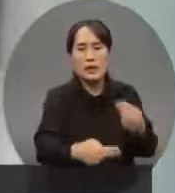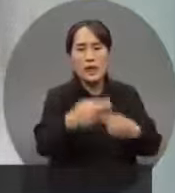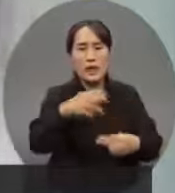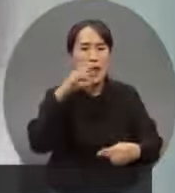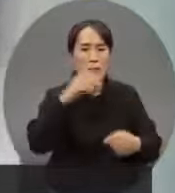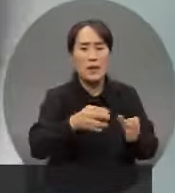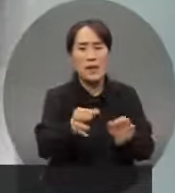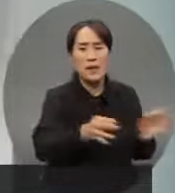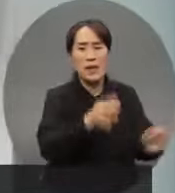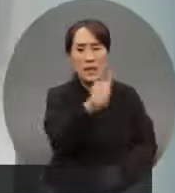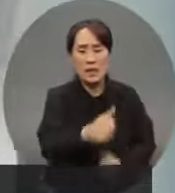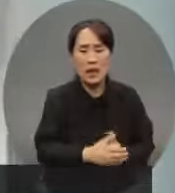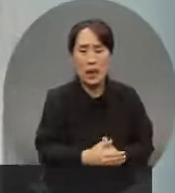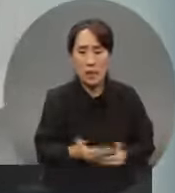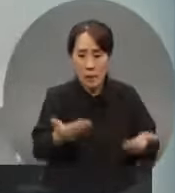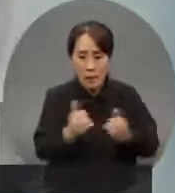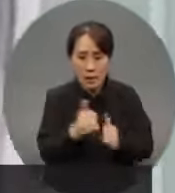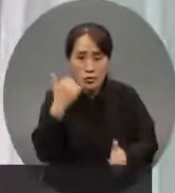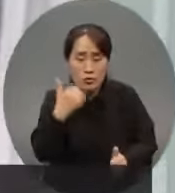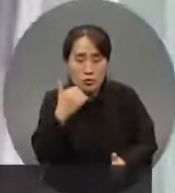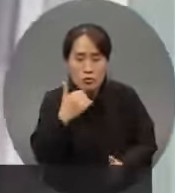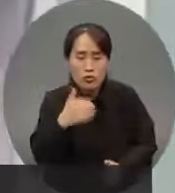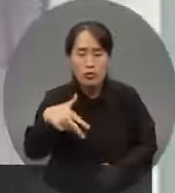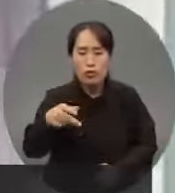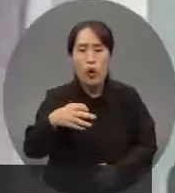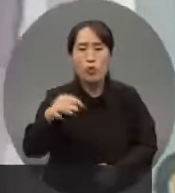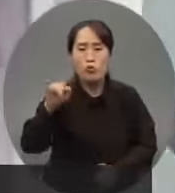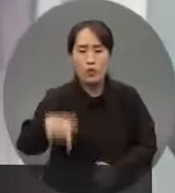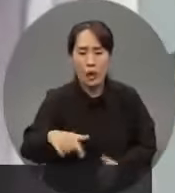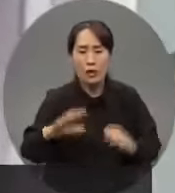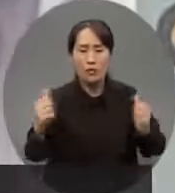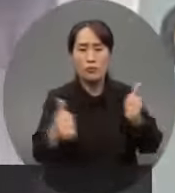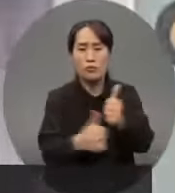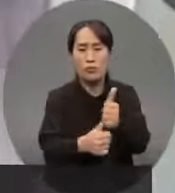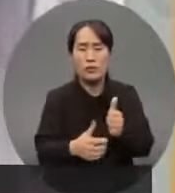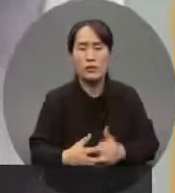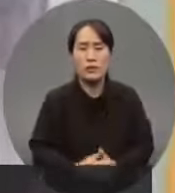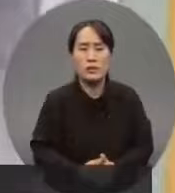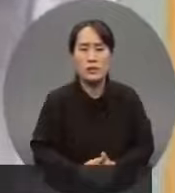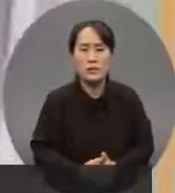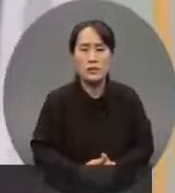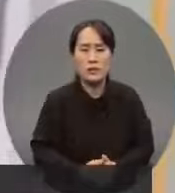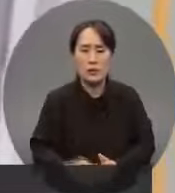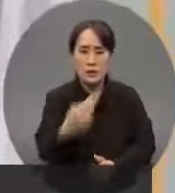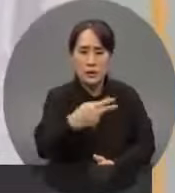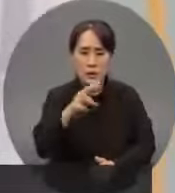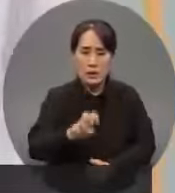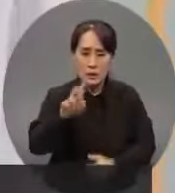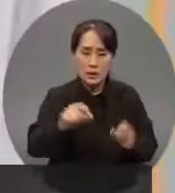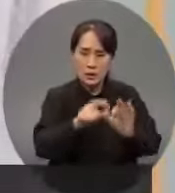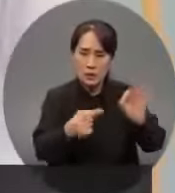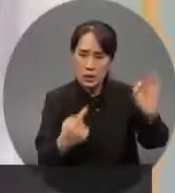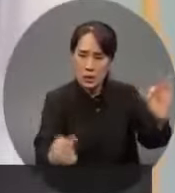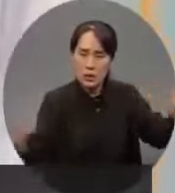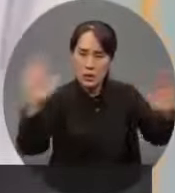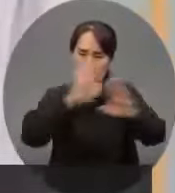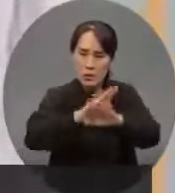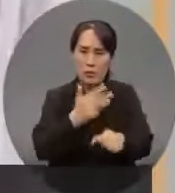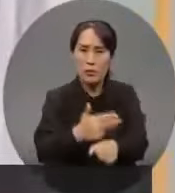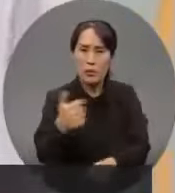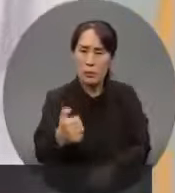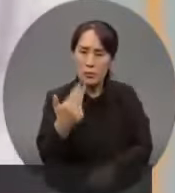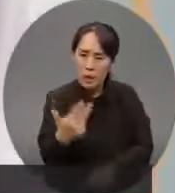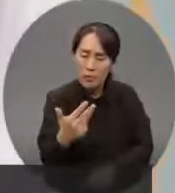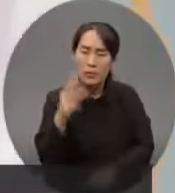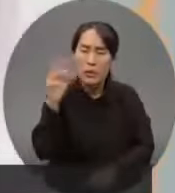카페 사장 받은 사람은 국민의 임 정우택 국회 부장입니다 지난 2022년 10월 1일 밤 8시 58분